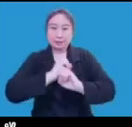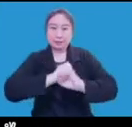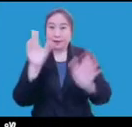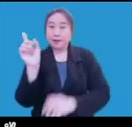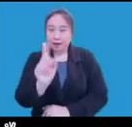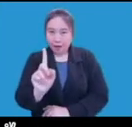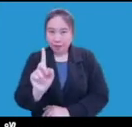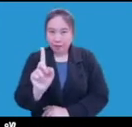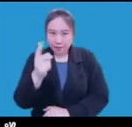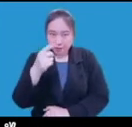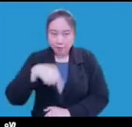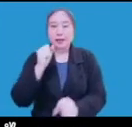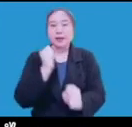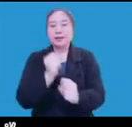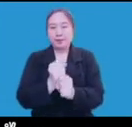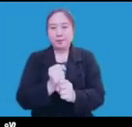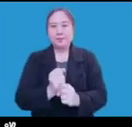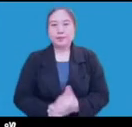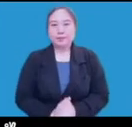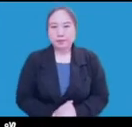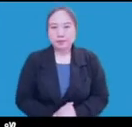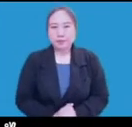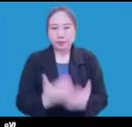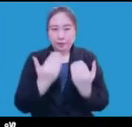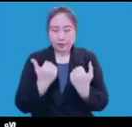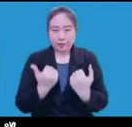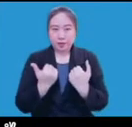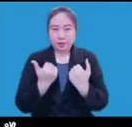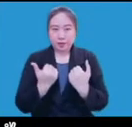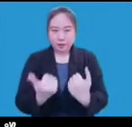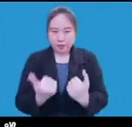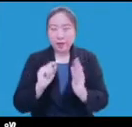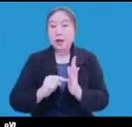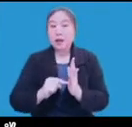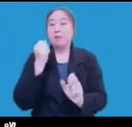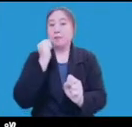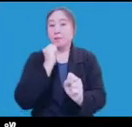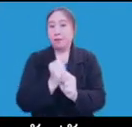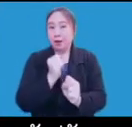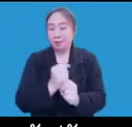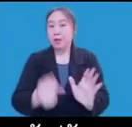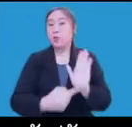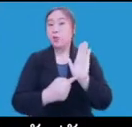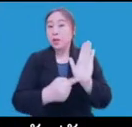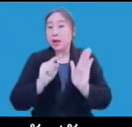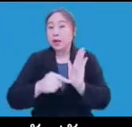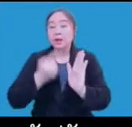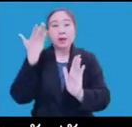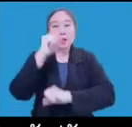มก็คือการประยุกต์สู่พวกหนังนาโมเดลนะคะตอนนี้ค่ะกรมเนี่ยได้เริ่มดำเนินการเพื่อเป็นต้นแบบตั้